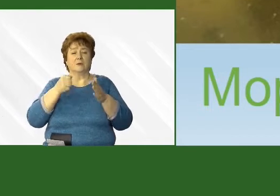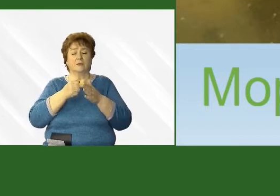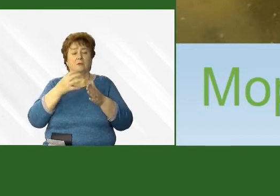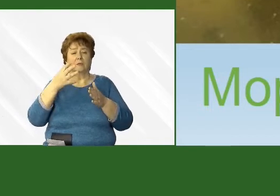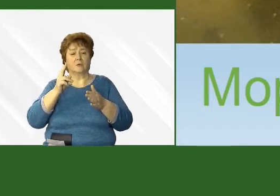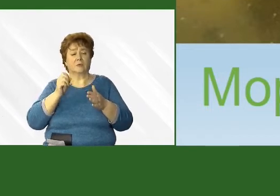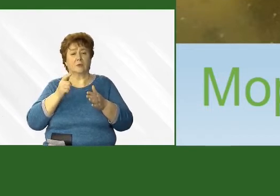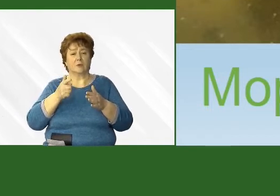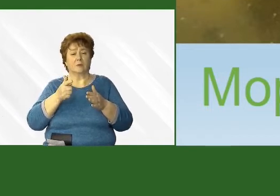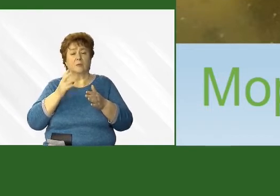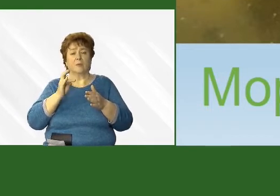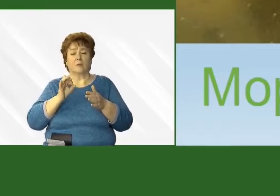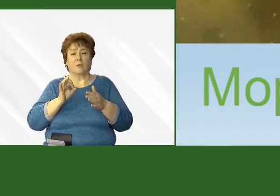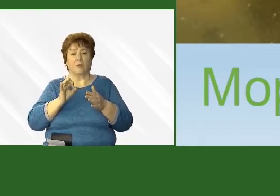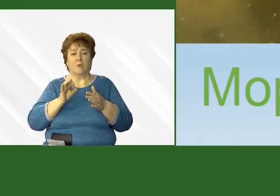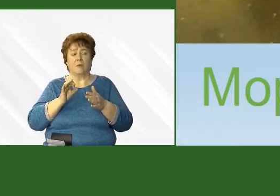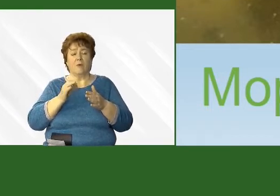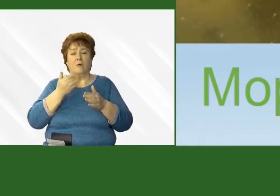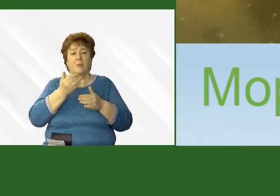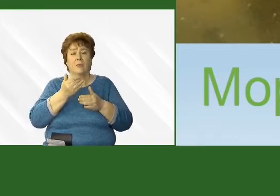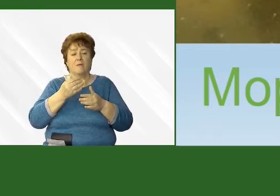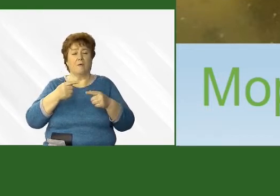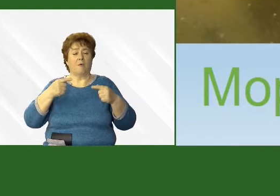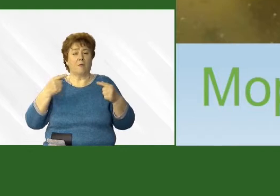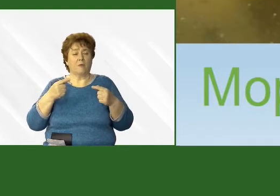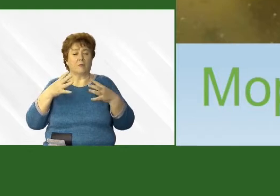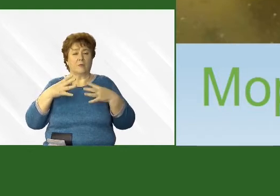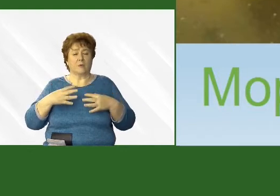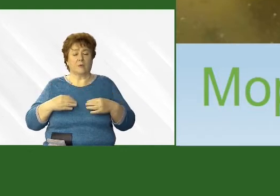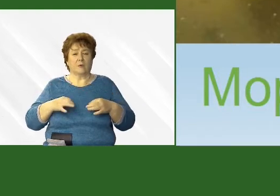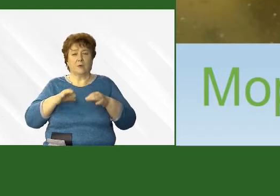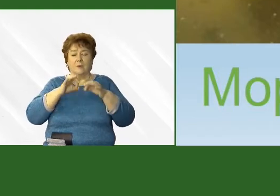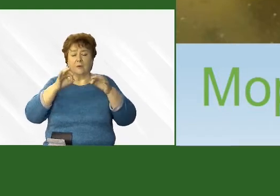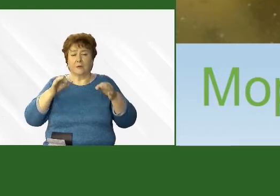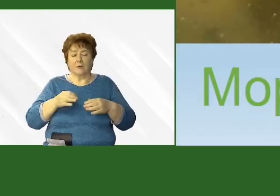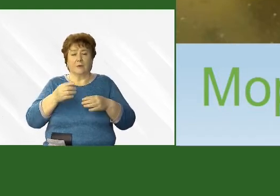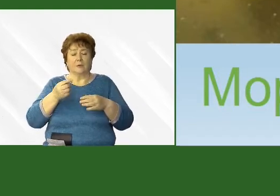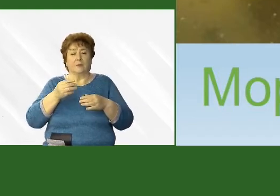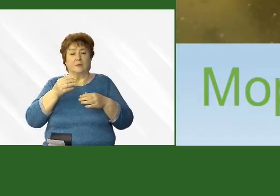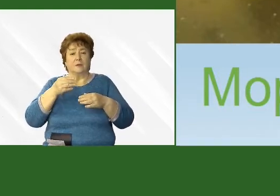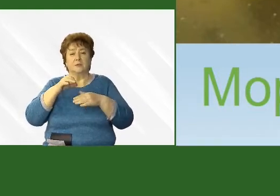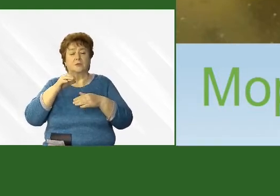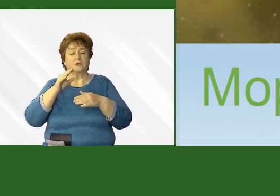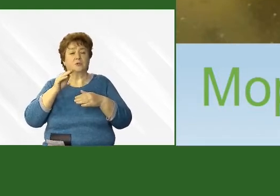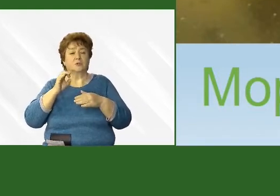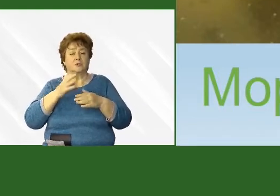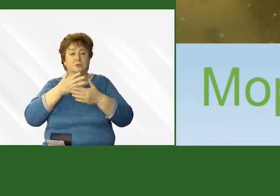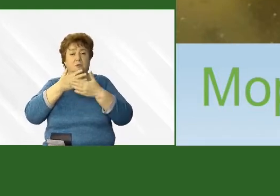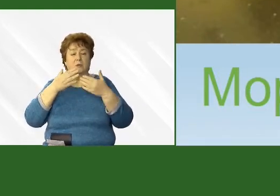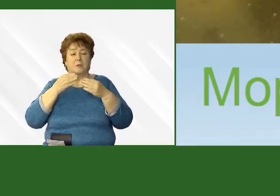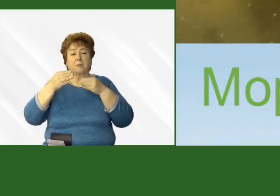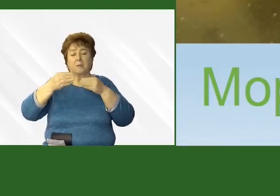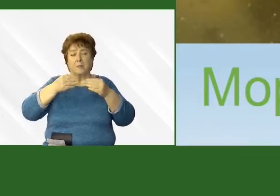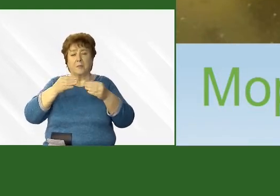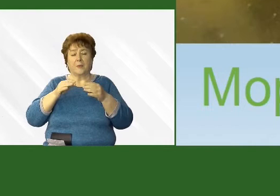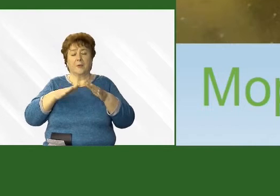500 килограммов, но при этом на его крупном теле обтекаемой формы нет ни капли лишнего жира, а по части гибкости